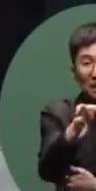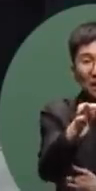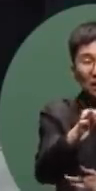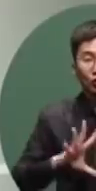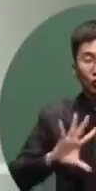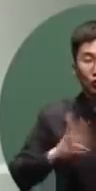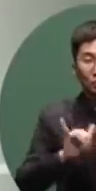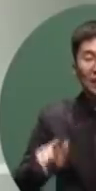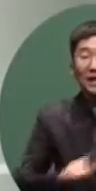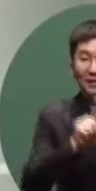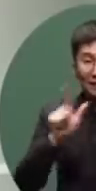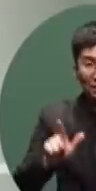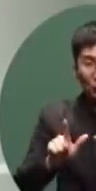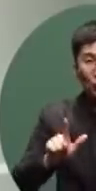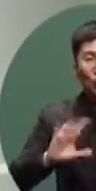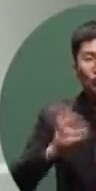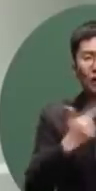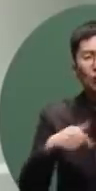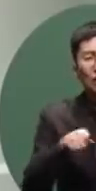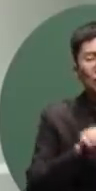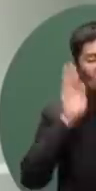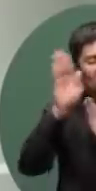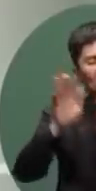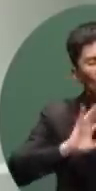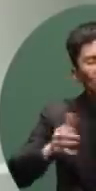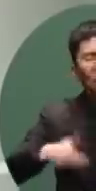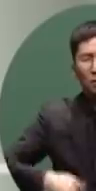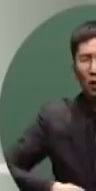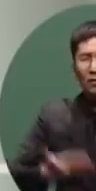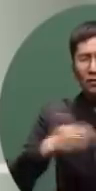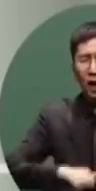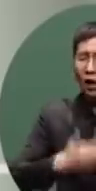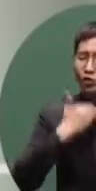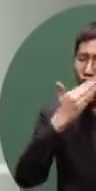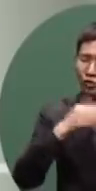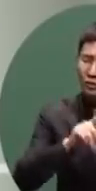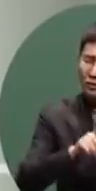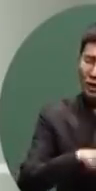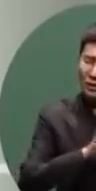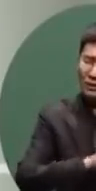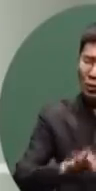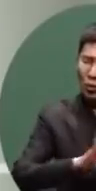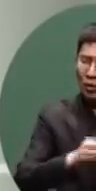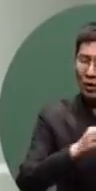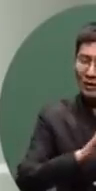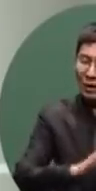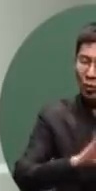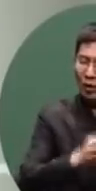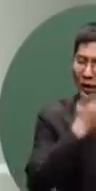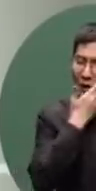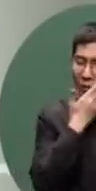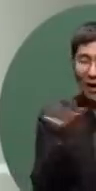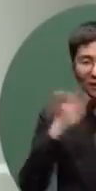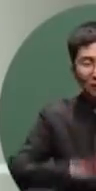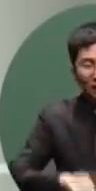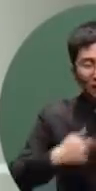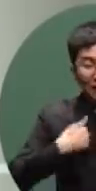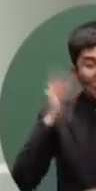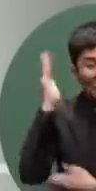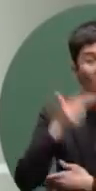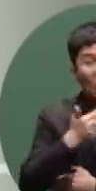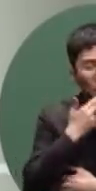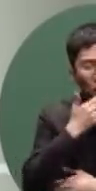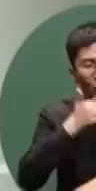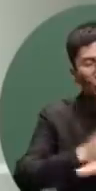하고 있는데 국가의 미래를 놓고 논쟁해야 되는데 이런 식으로 시간 보내서 죄송합니다만 제가 말을 안 하면 또 오해가 생길 수 있어서